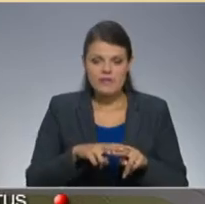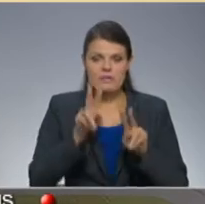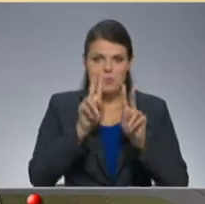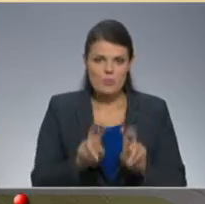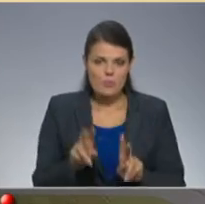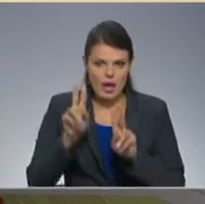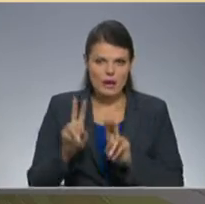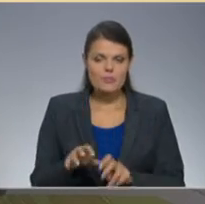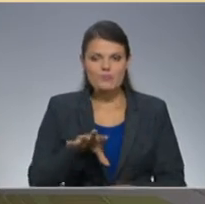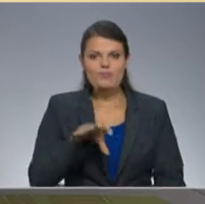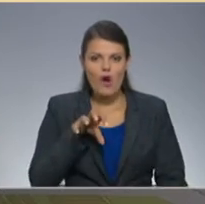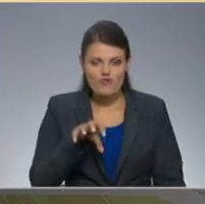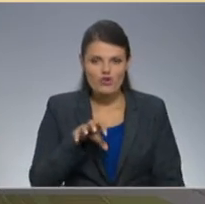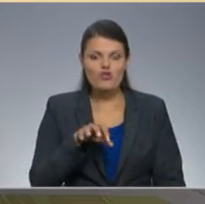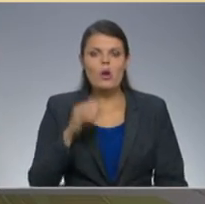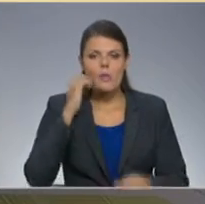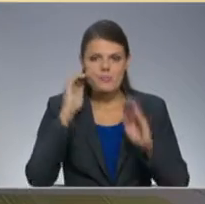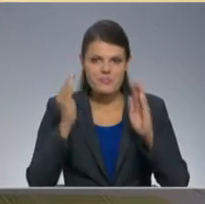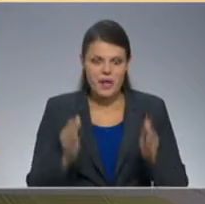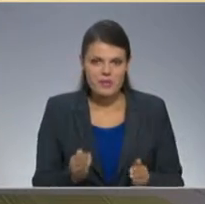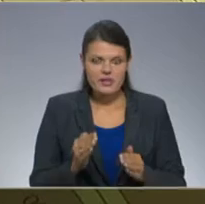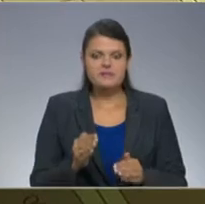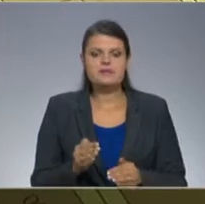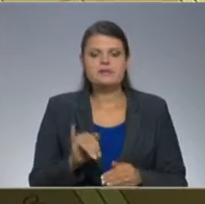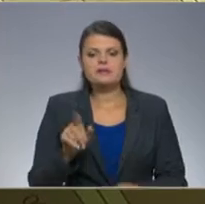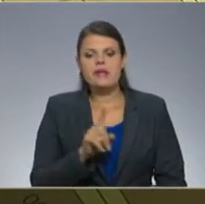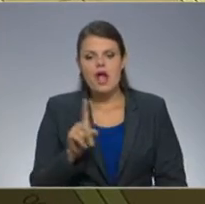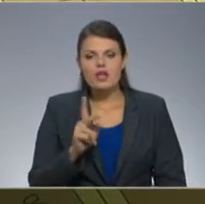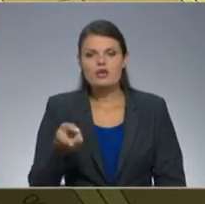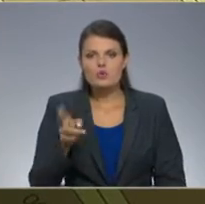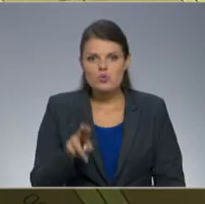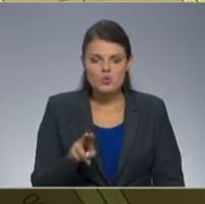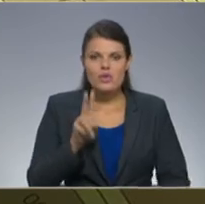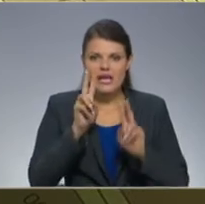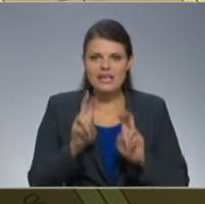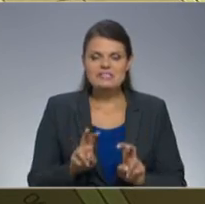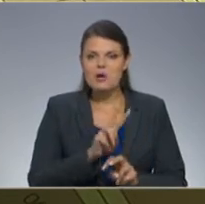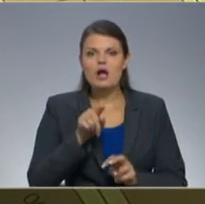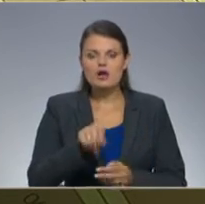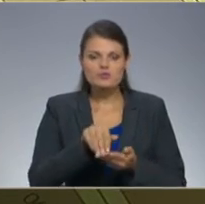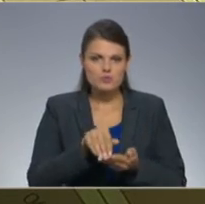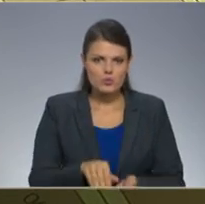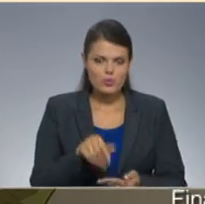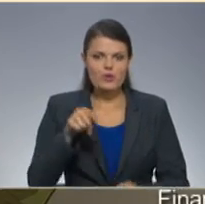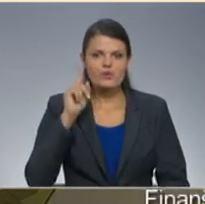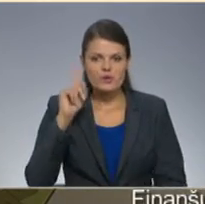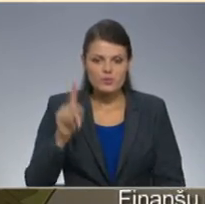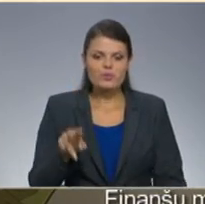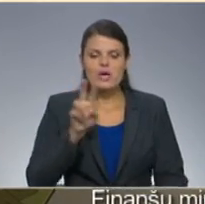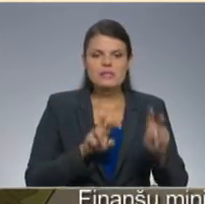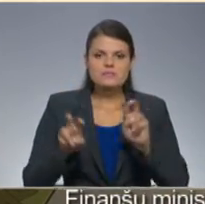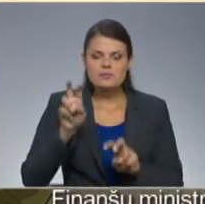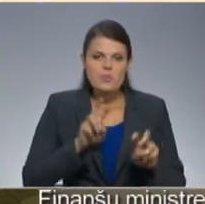inventarizē, nofotografē pieminekļus, ja ir, un izpēta, kas tur guļ. Viņi, protams,